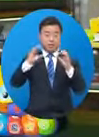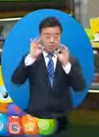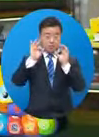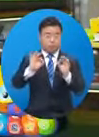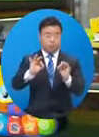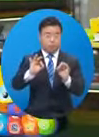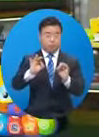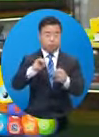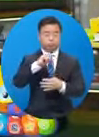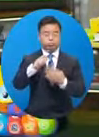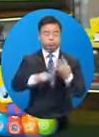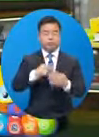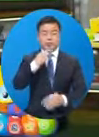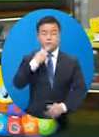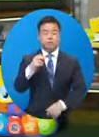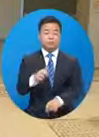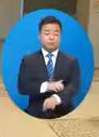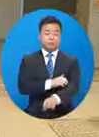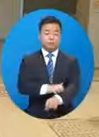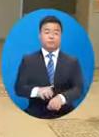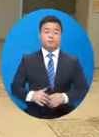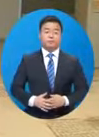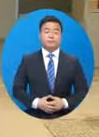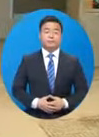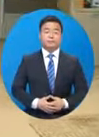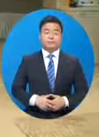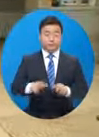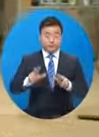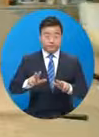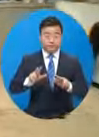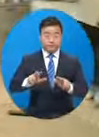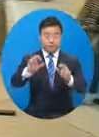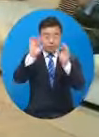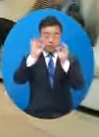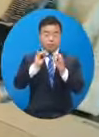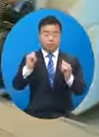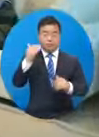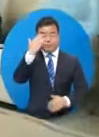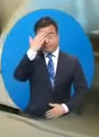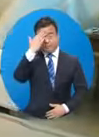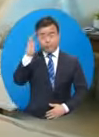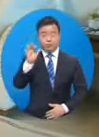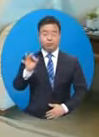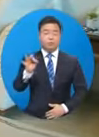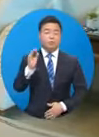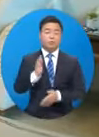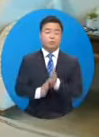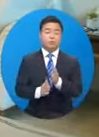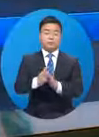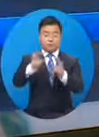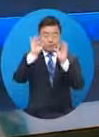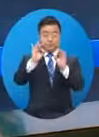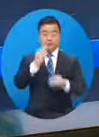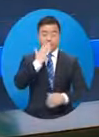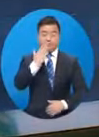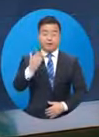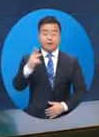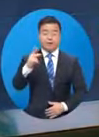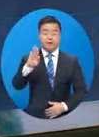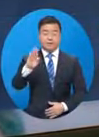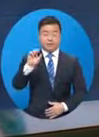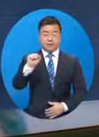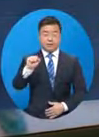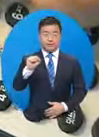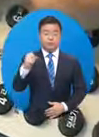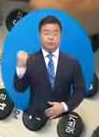없어서 많이 불편한 것 같아요. 현재 시청자가 무료로 볼수 있는 지상파 채널은 KBS 1, 2와